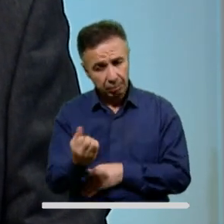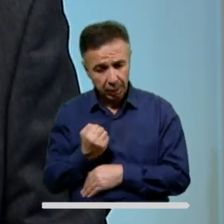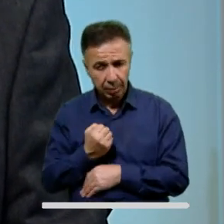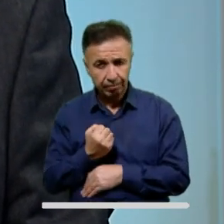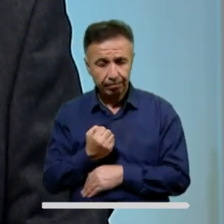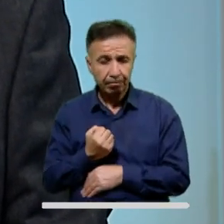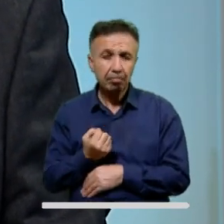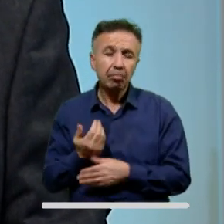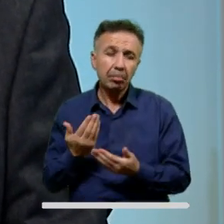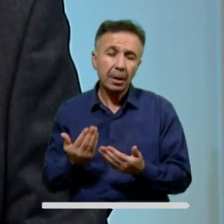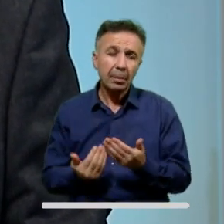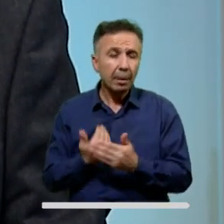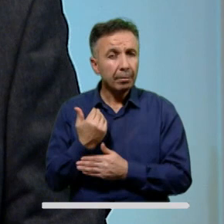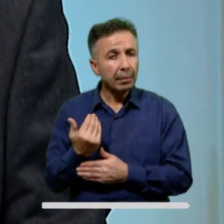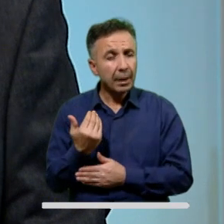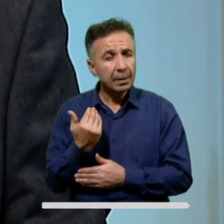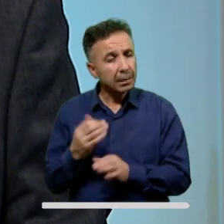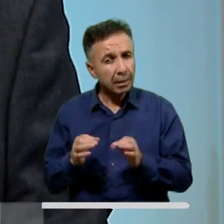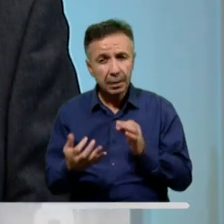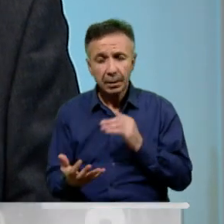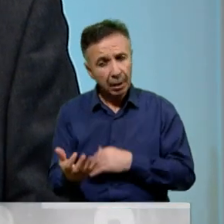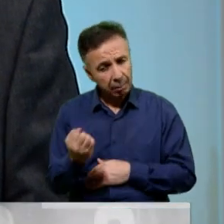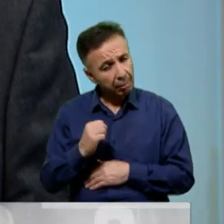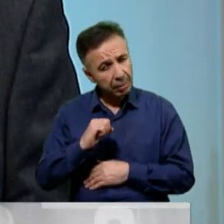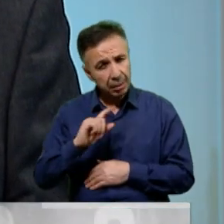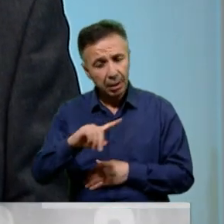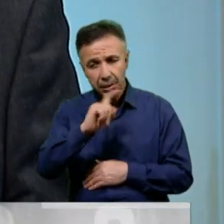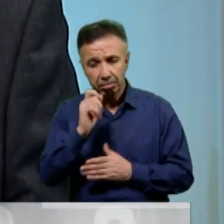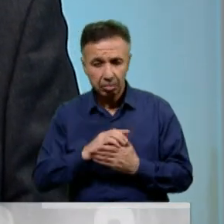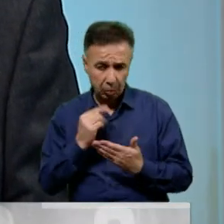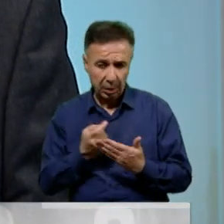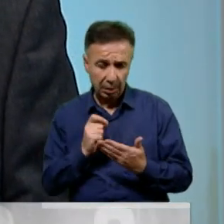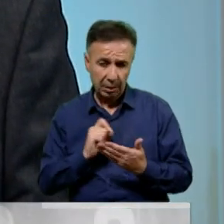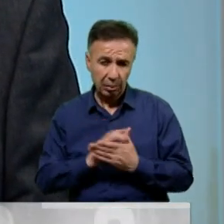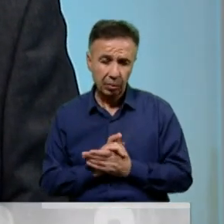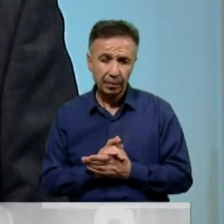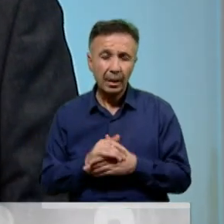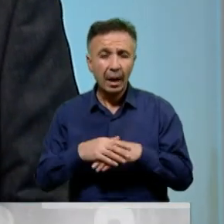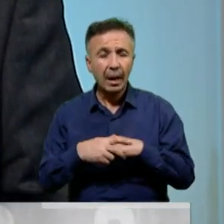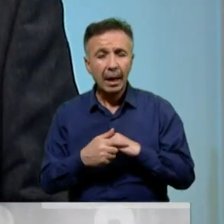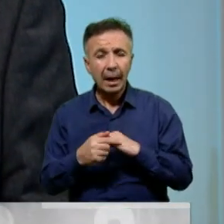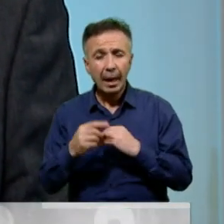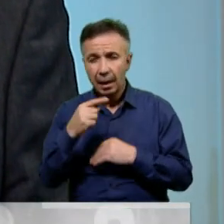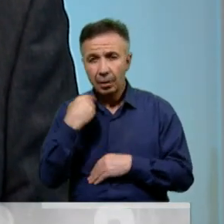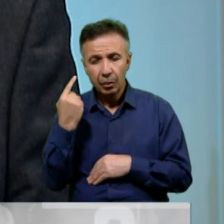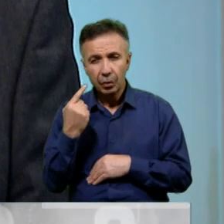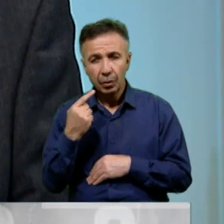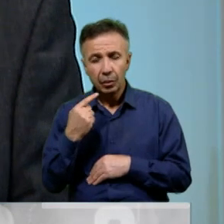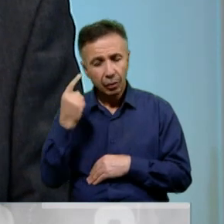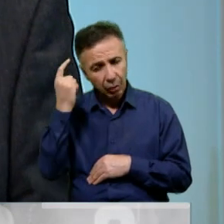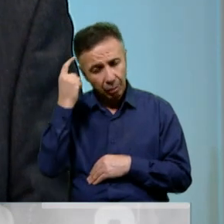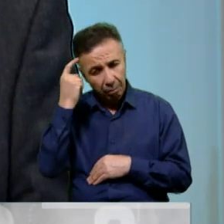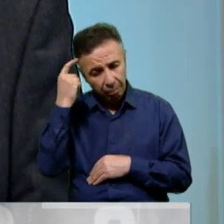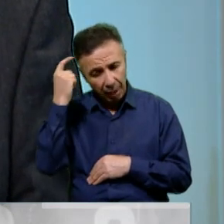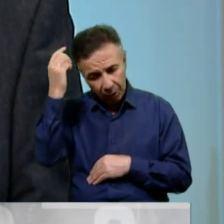Tabii abdest nasıl alınır belli. Kur'an-ı Kerim ona tek tek açıklamış. El, yüz, baş, ayak tarzında bir sıralama